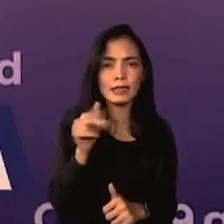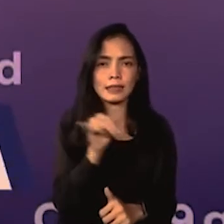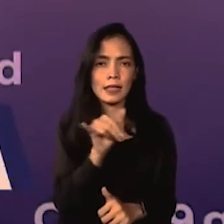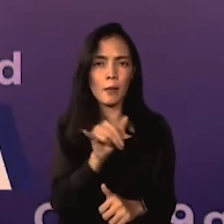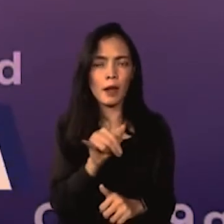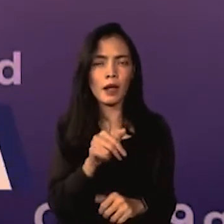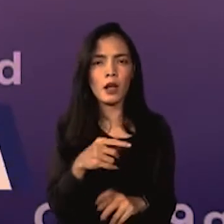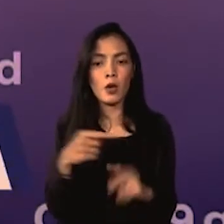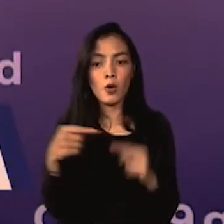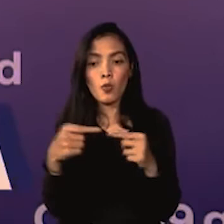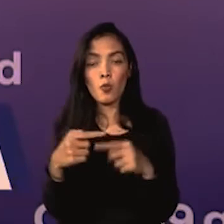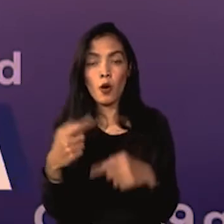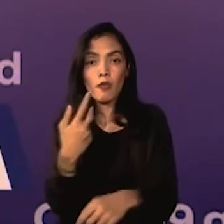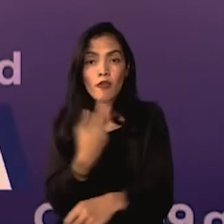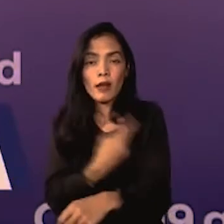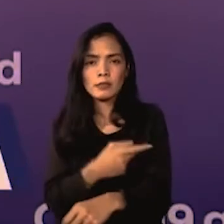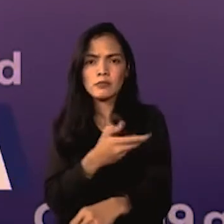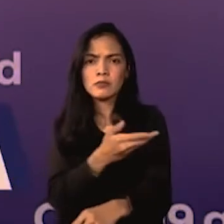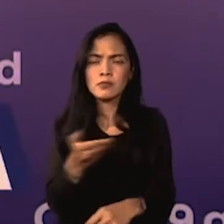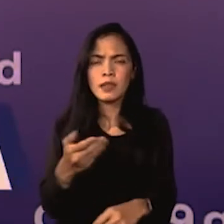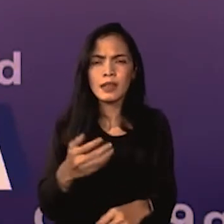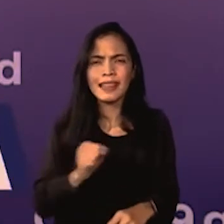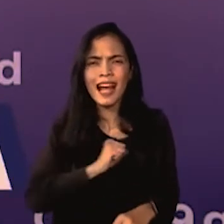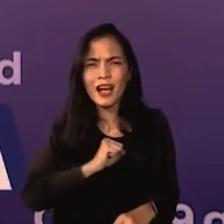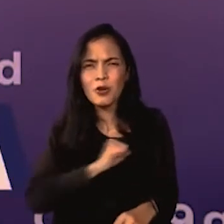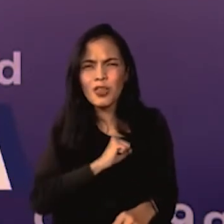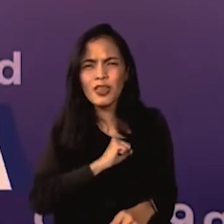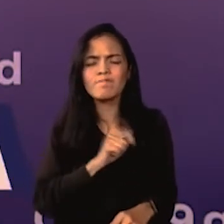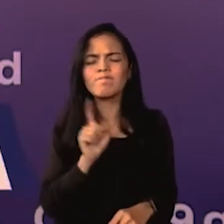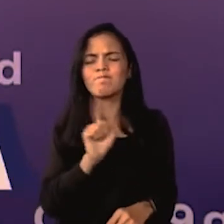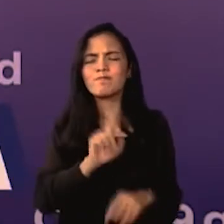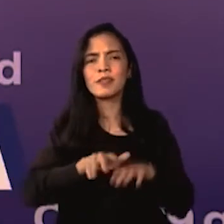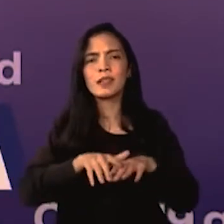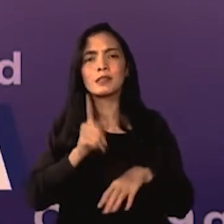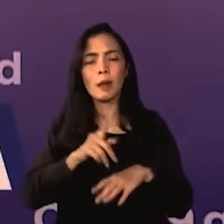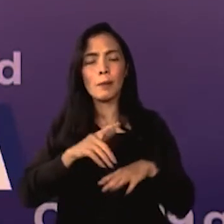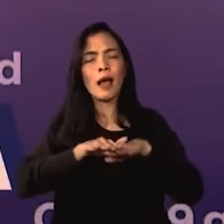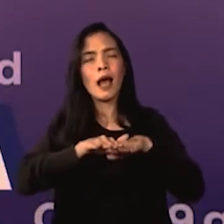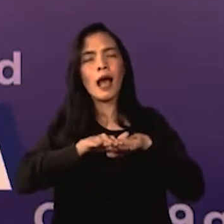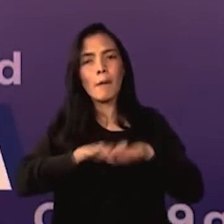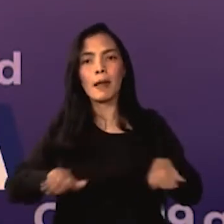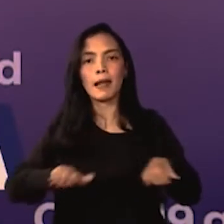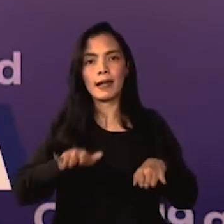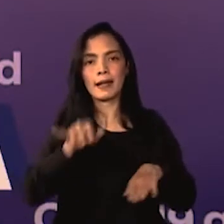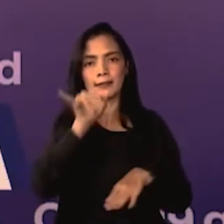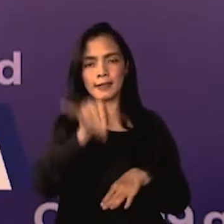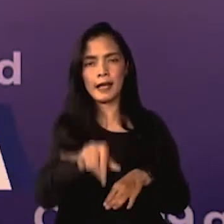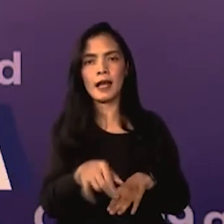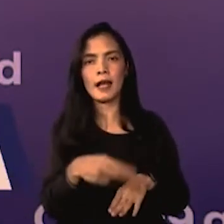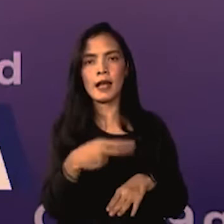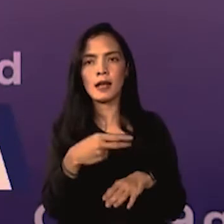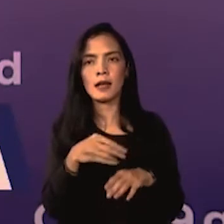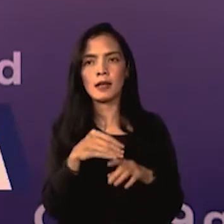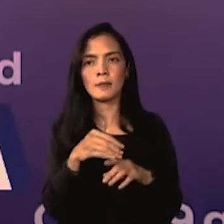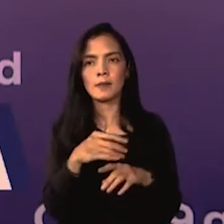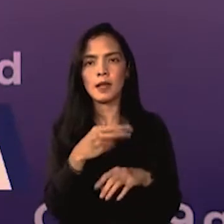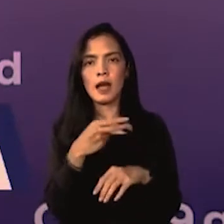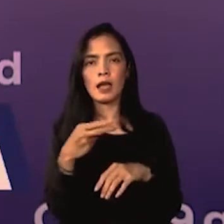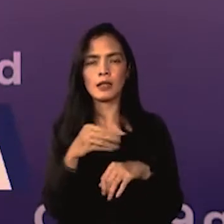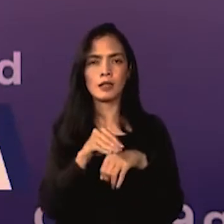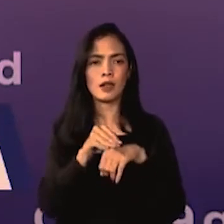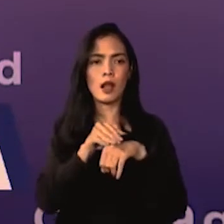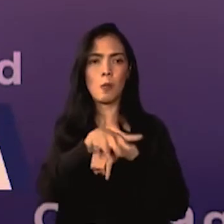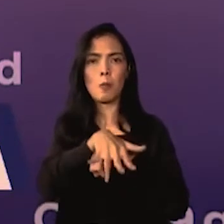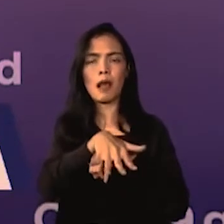vaksin, kita semua jangan takut karena vaksin ini aman. Kami menyadari bahwa ini tidak berdampak apa-apa selama